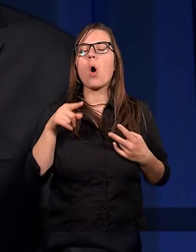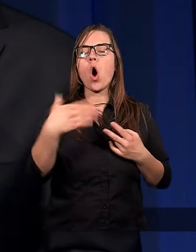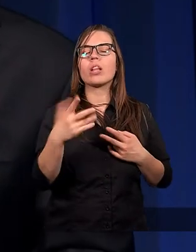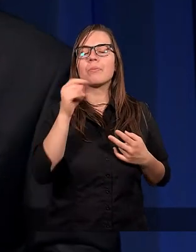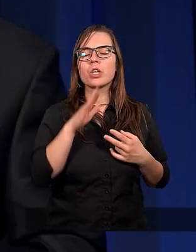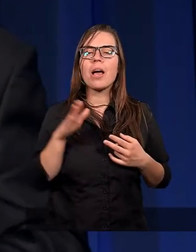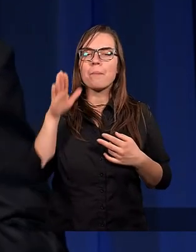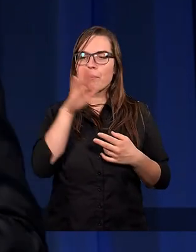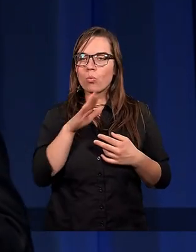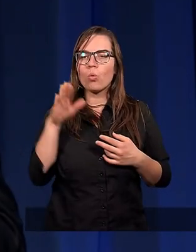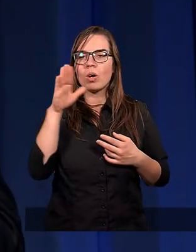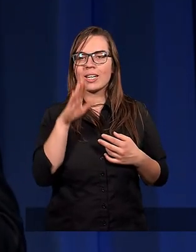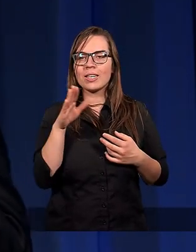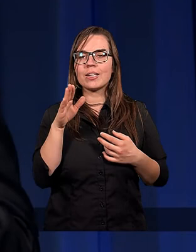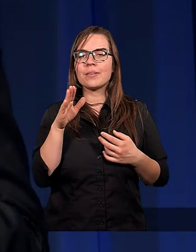że Bóg